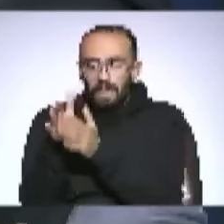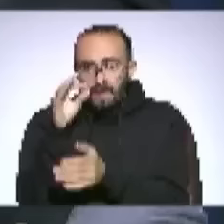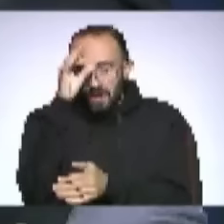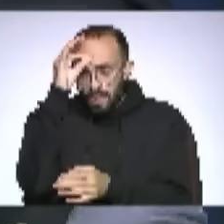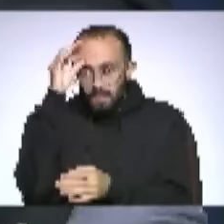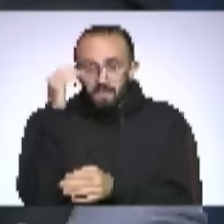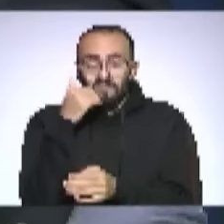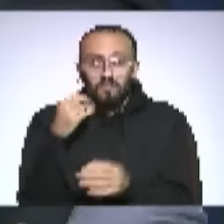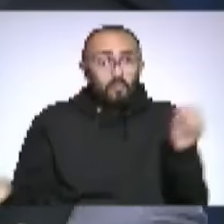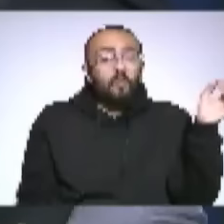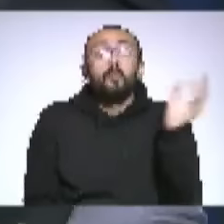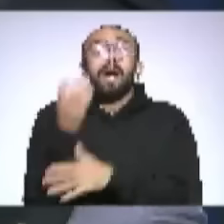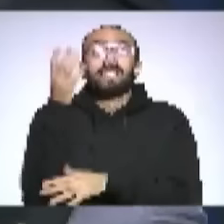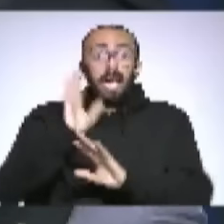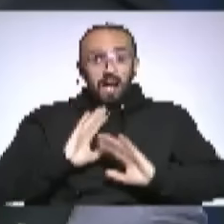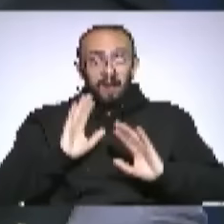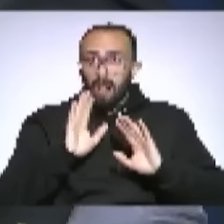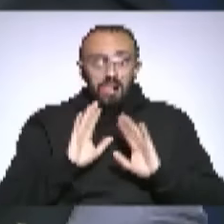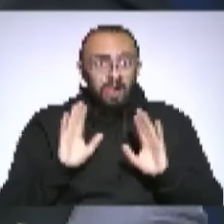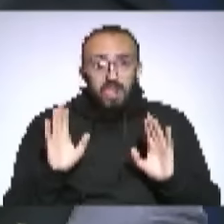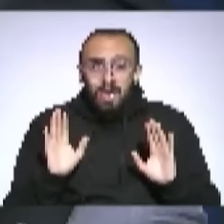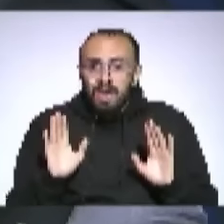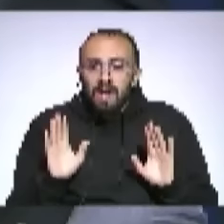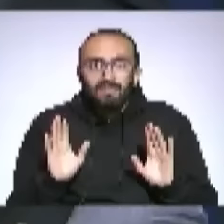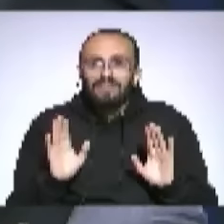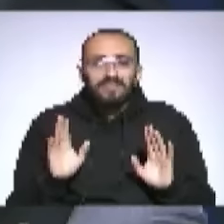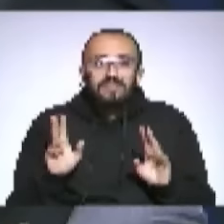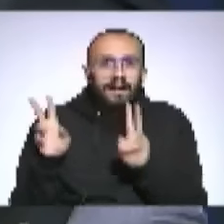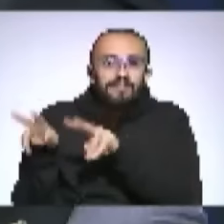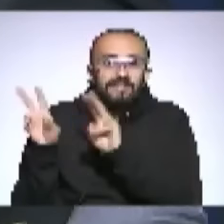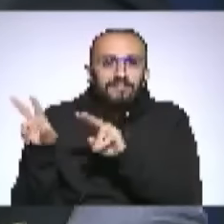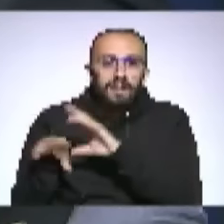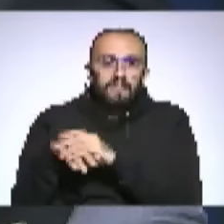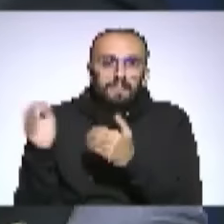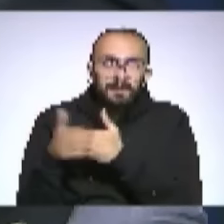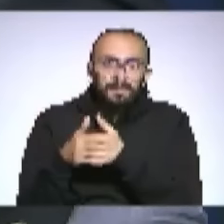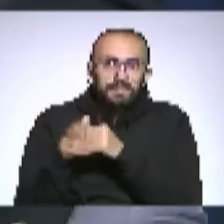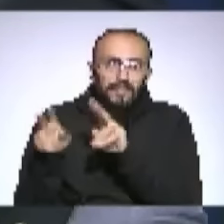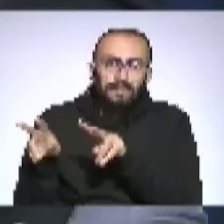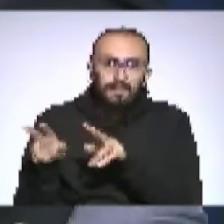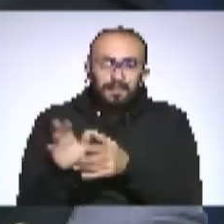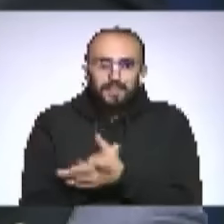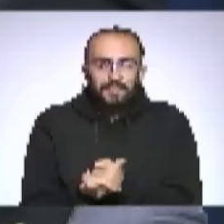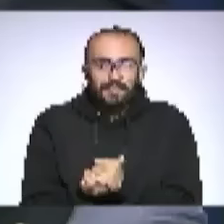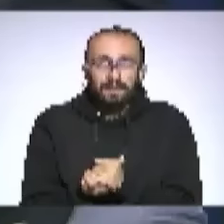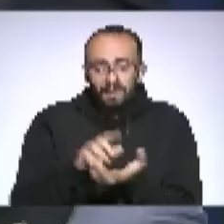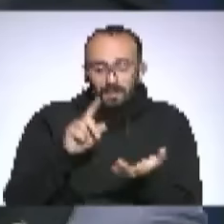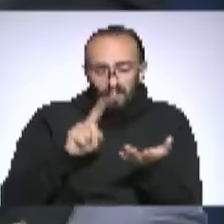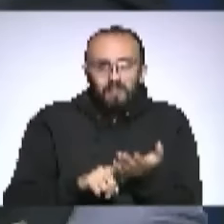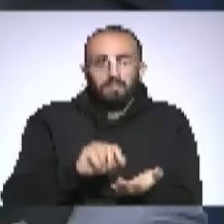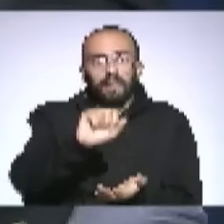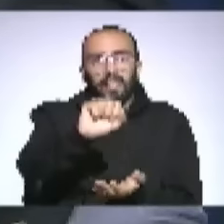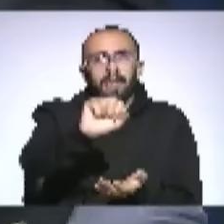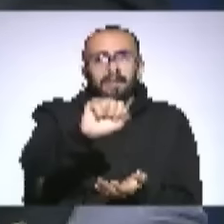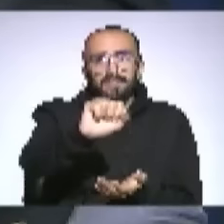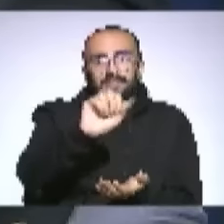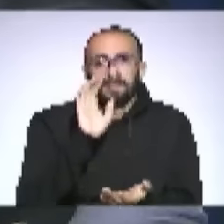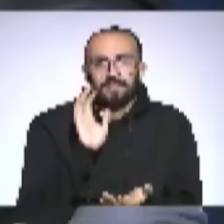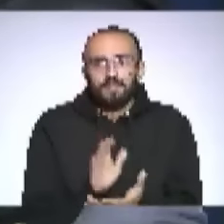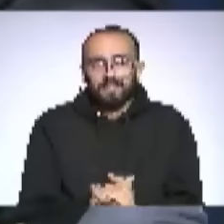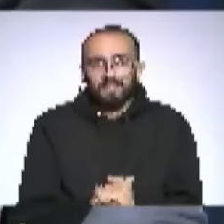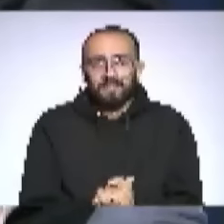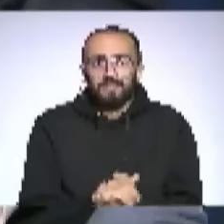معجزه تغيره من جوه هيتن منحرف والقرار قرارك